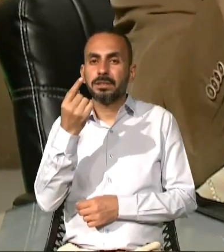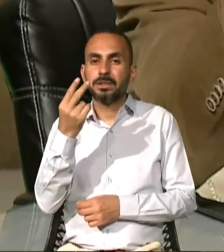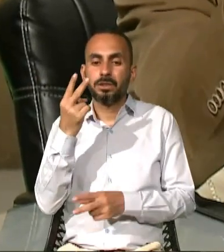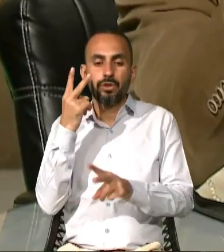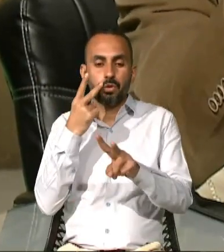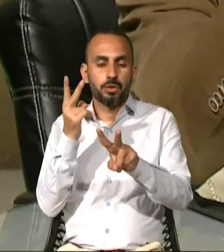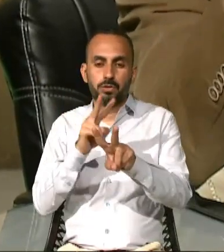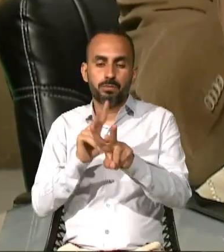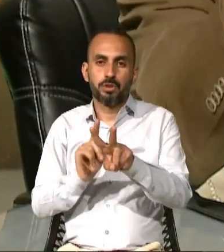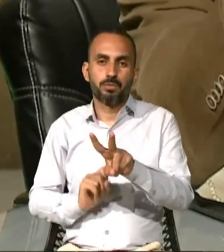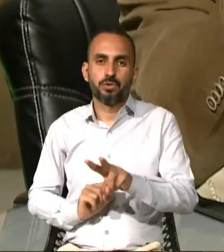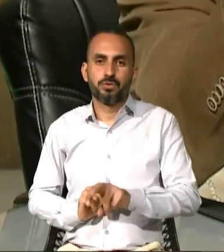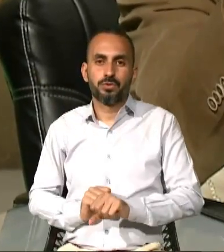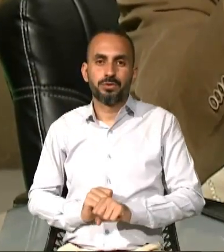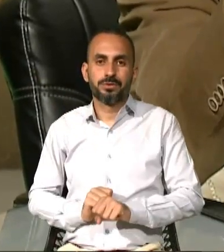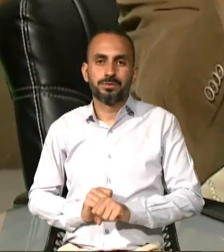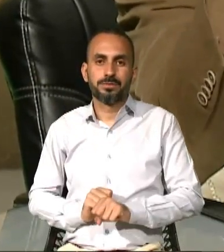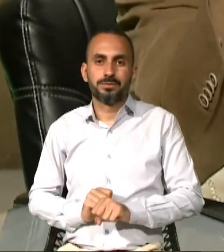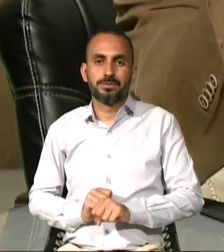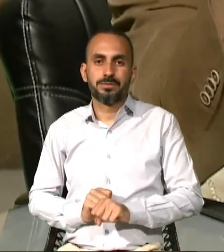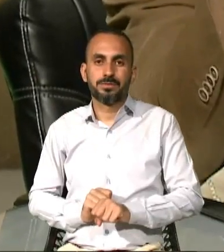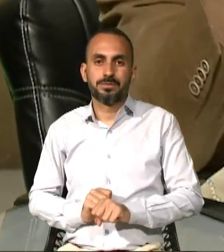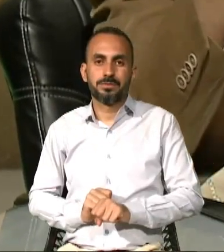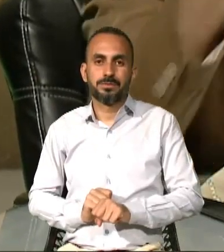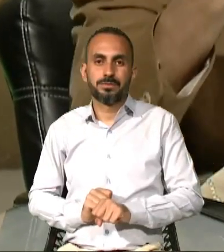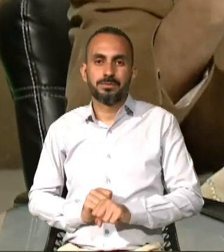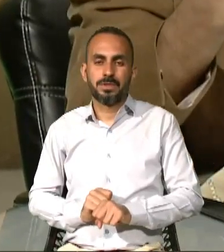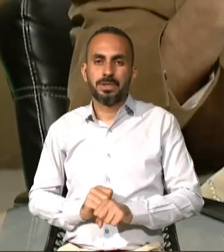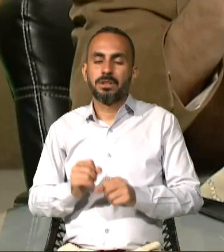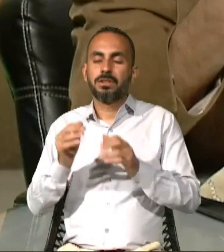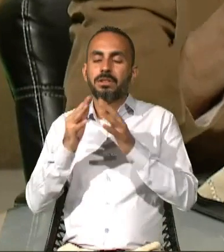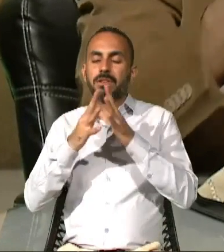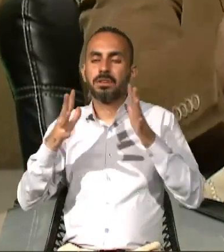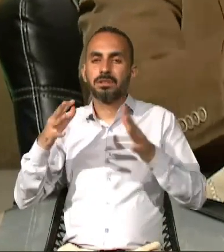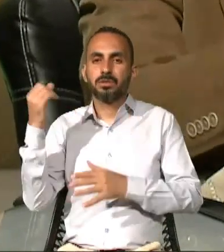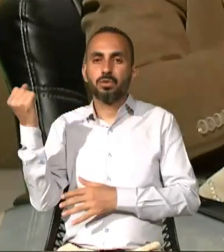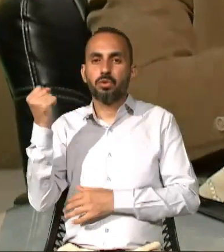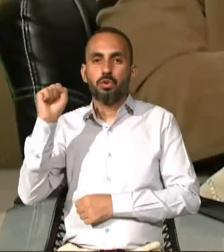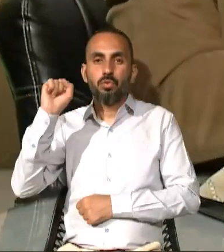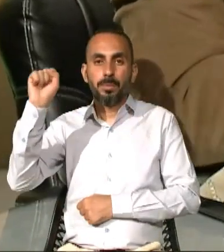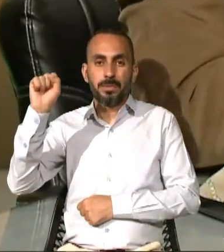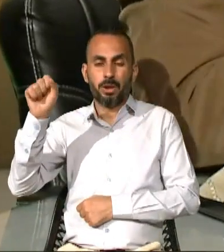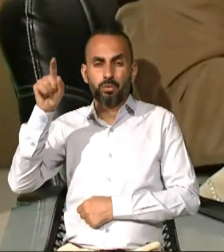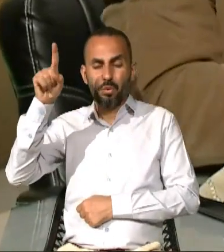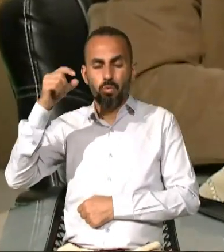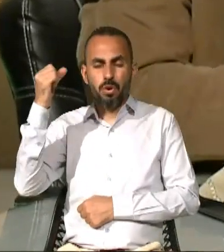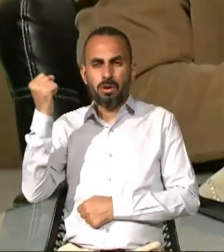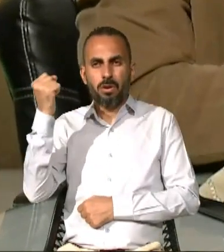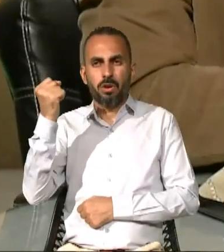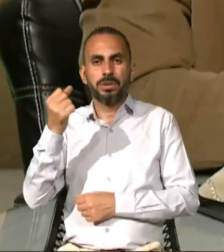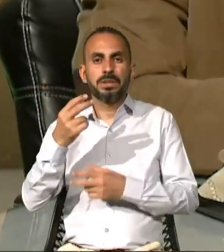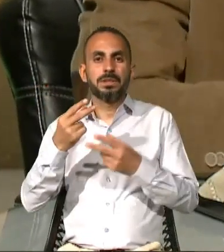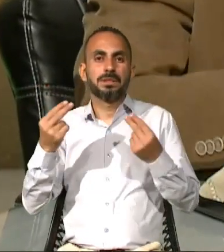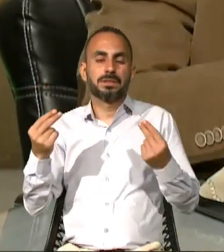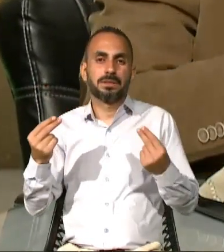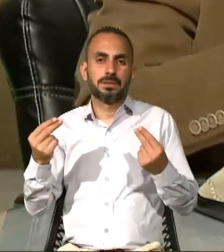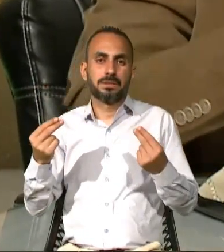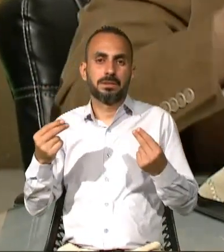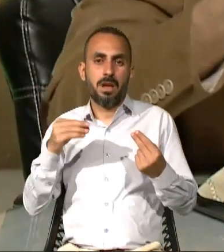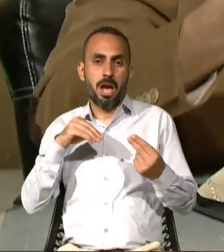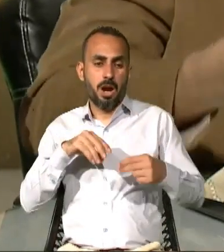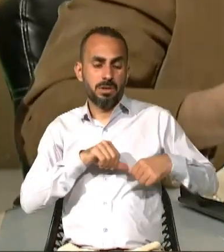لكثره القوه وكونه لكثره القوه ولكونه شديد القدره. نفسي اقول